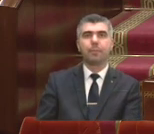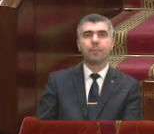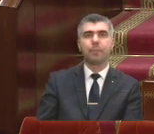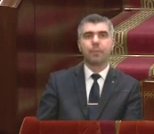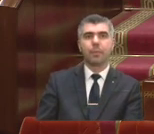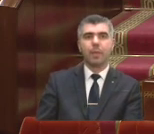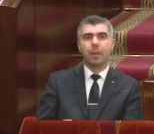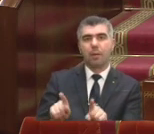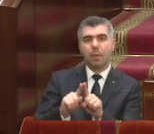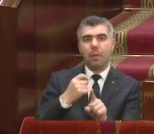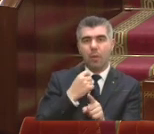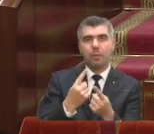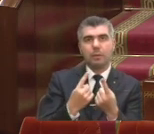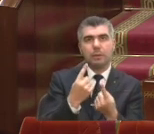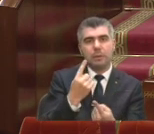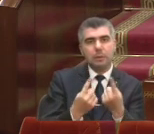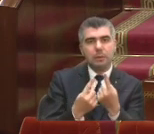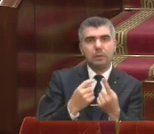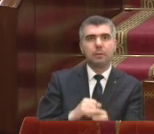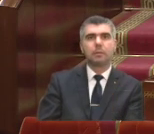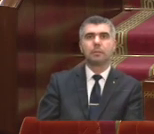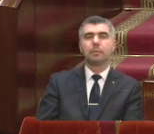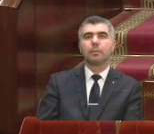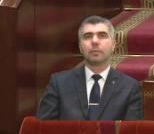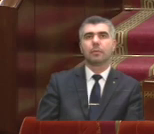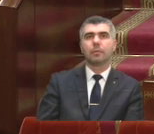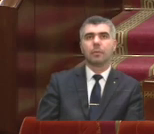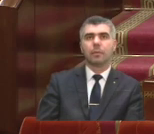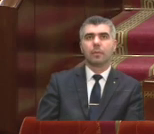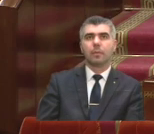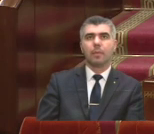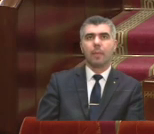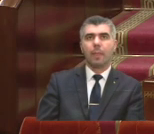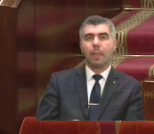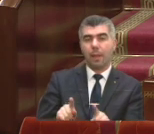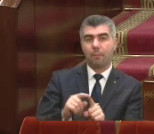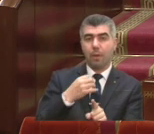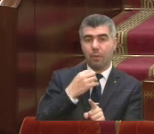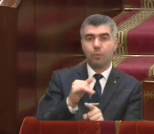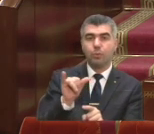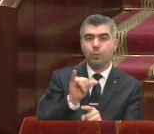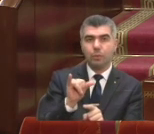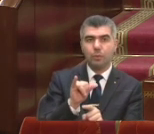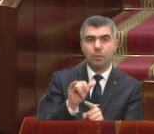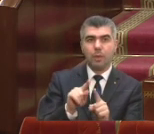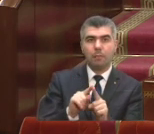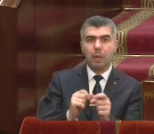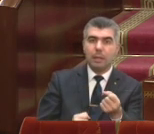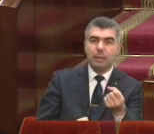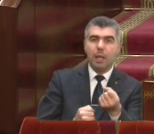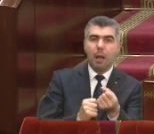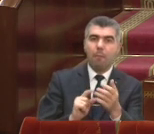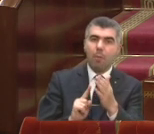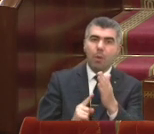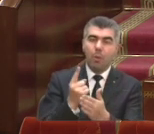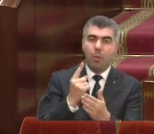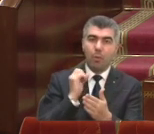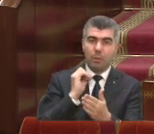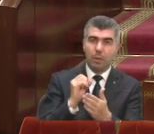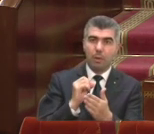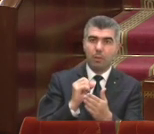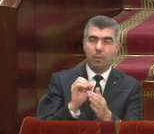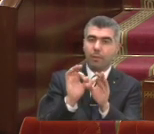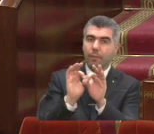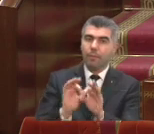وحصل العكس. حصل العكس سيد الوزير. اش وقع؟ بانه الدعامه الاولى قضات على الدعامه